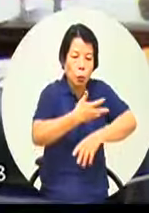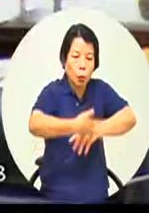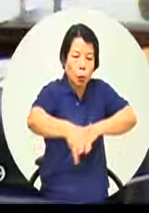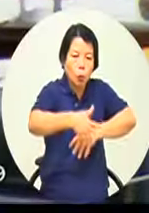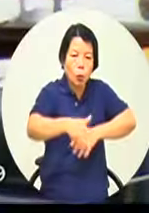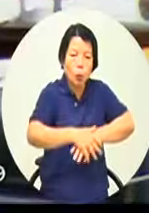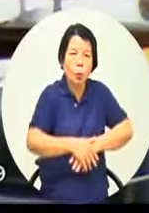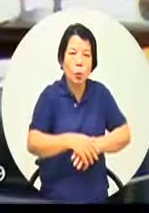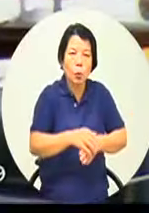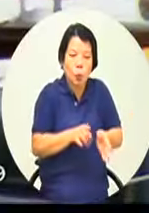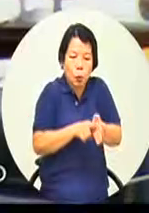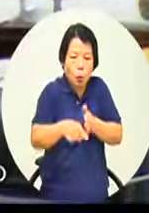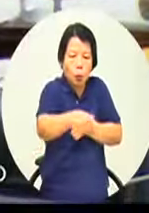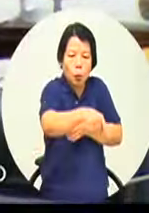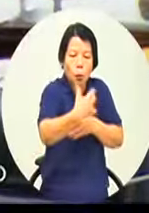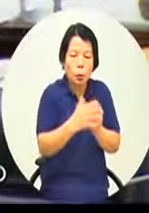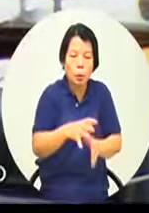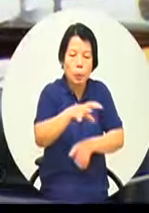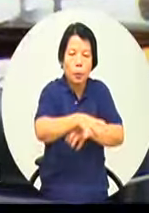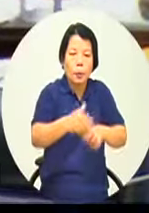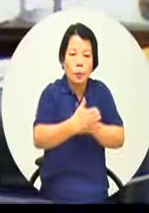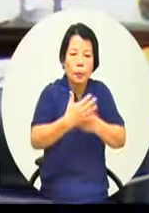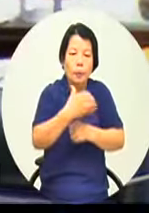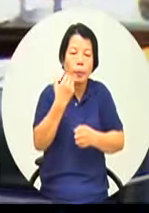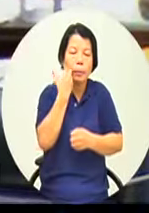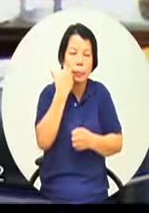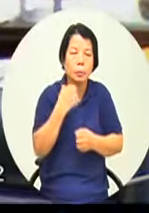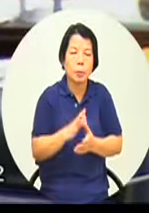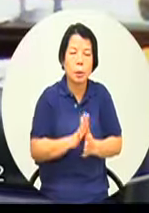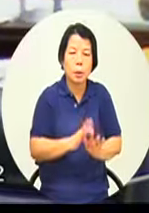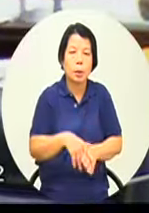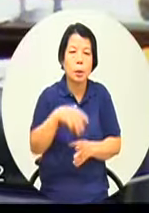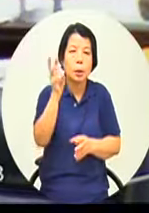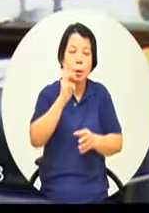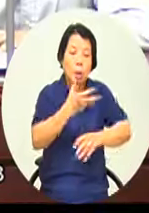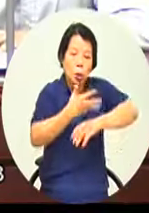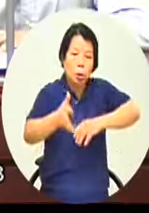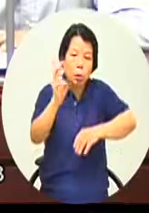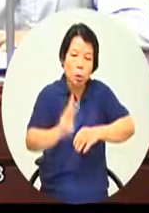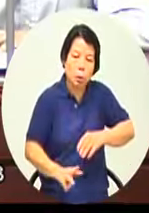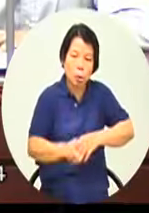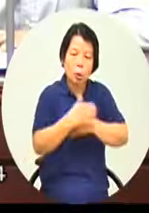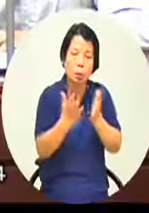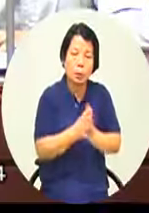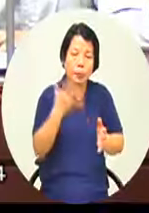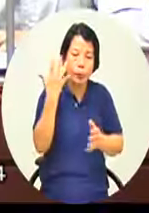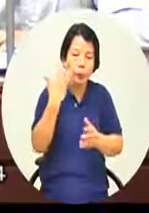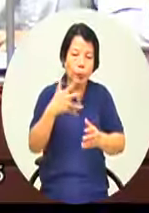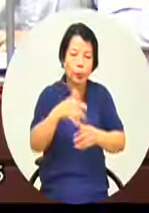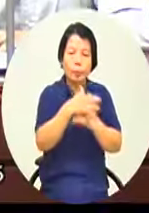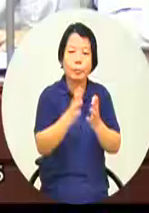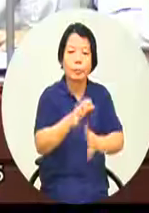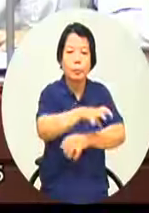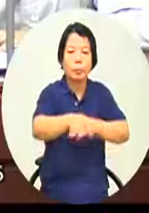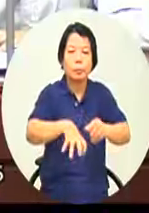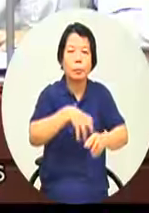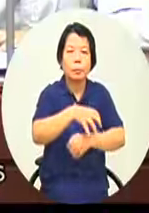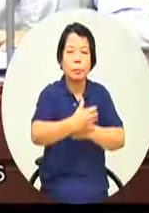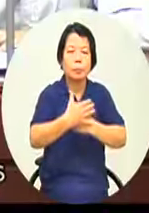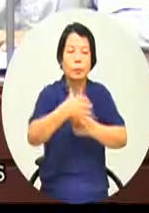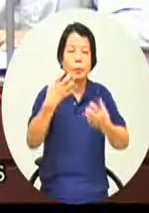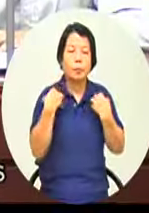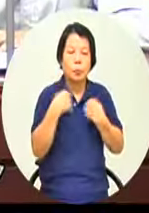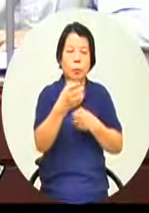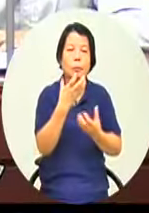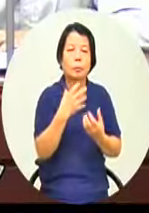还是环保局的？ 河川水质的一些如果污染排放这个部分是环保局， 那是地面水、地表水。我